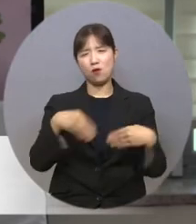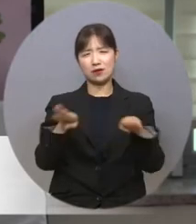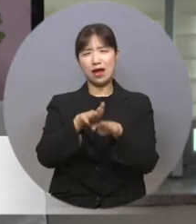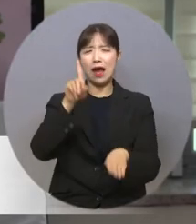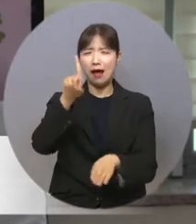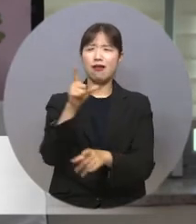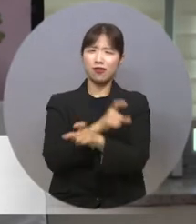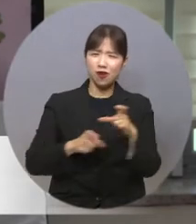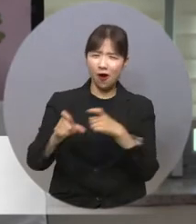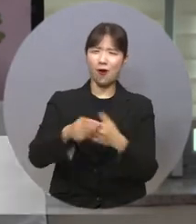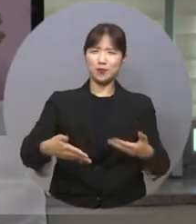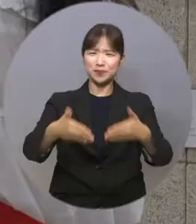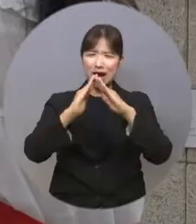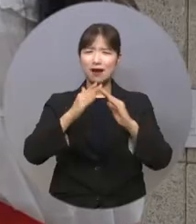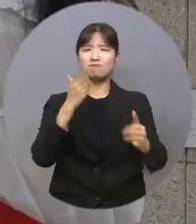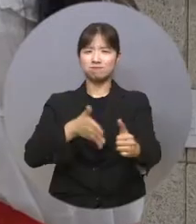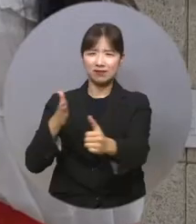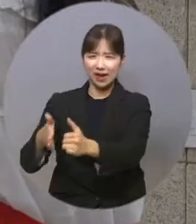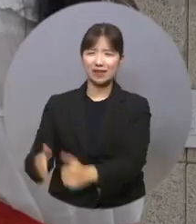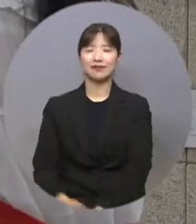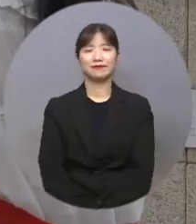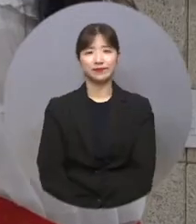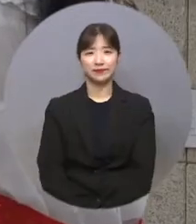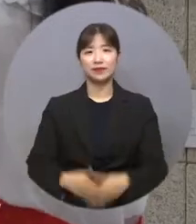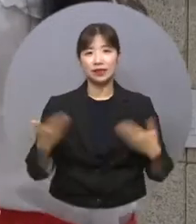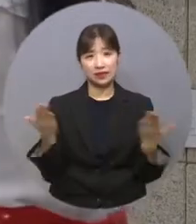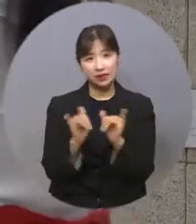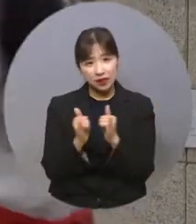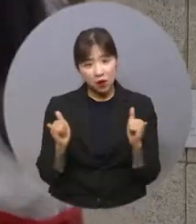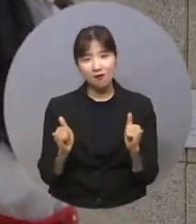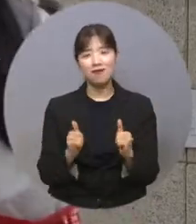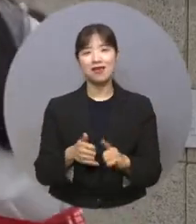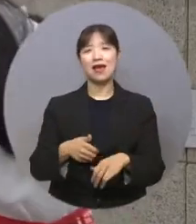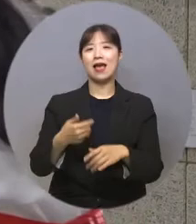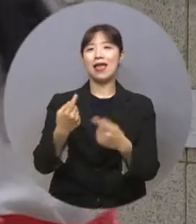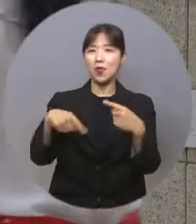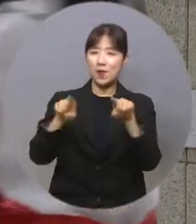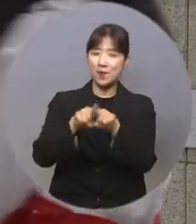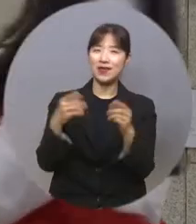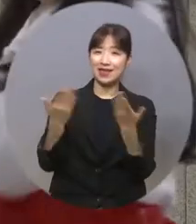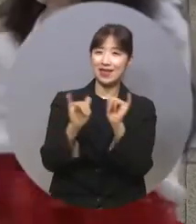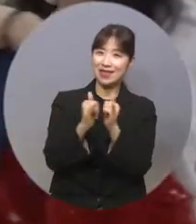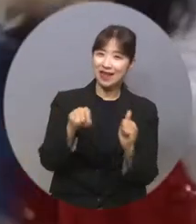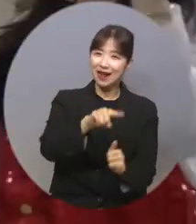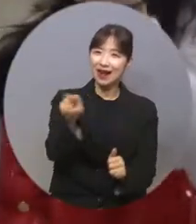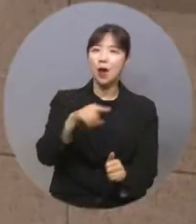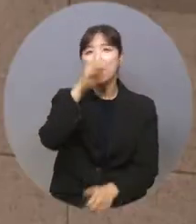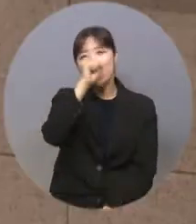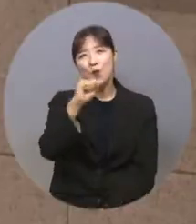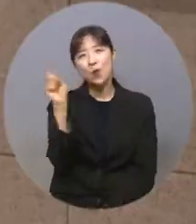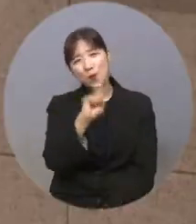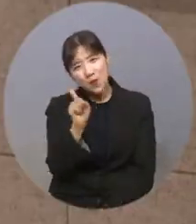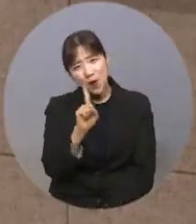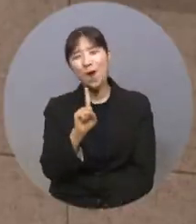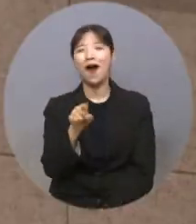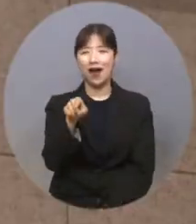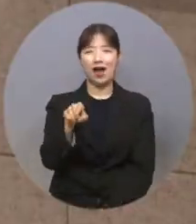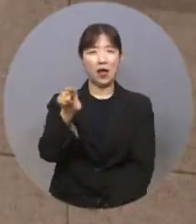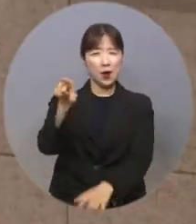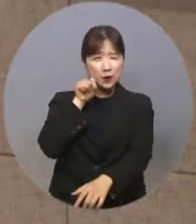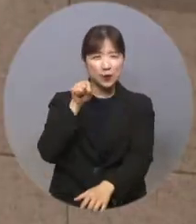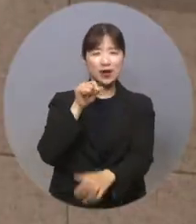만들어 주십시오 직원들은 동의의 장점을 찾아 내 시장을 하는 훈훈한 시간도